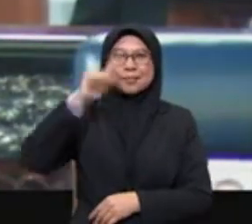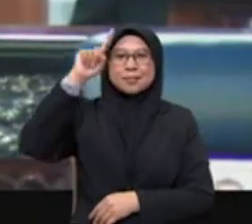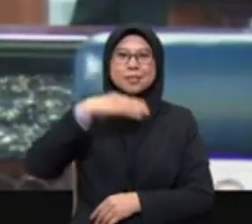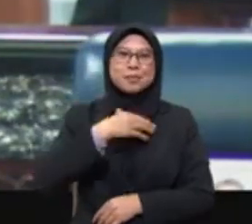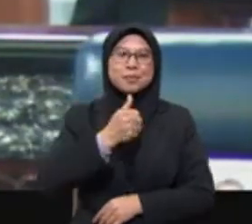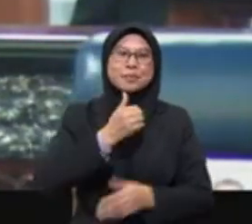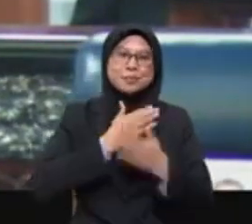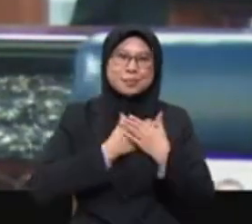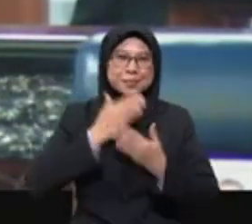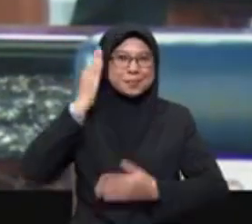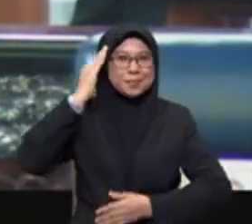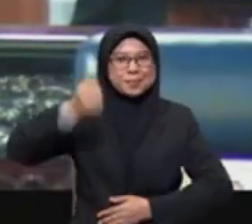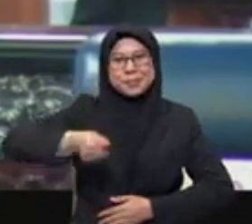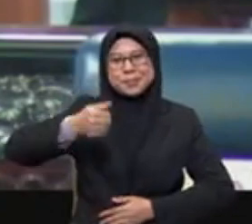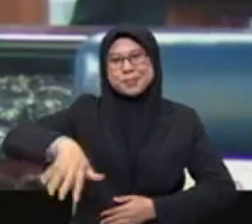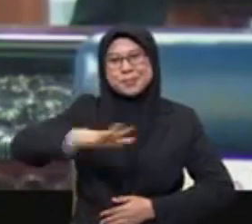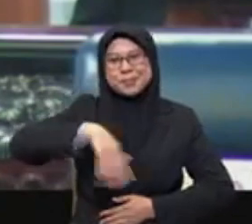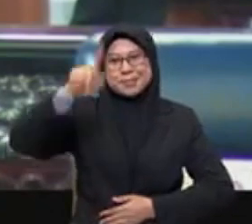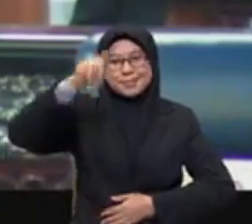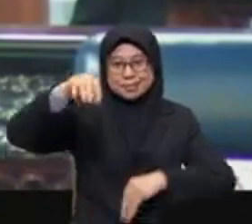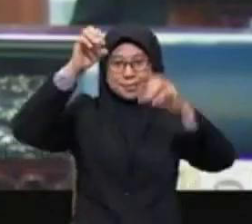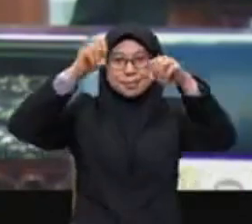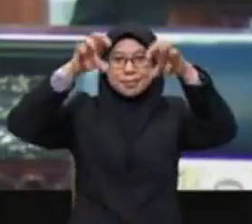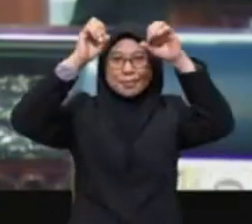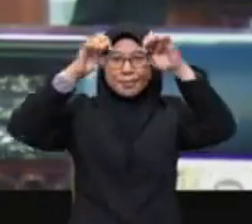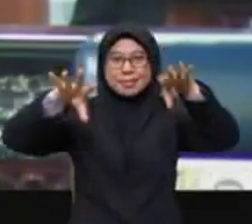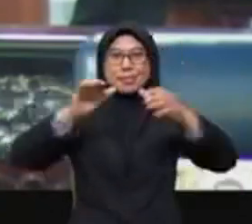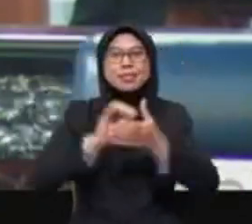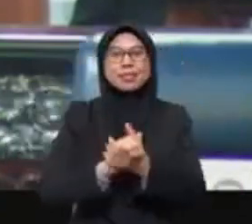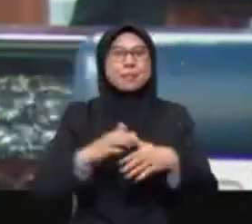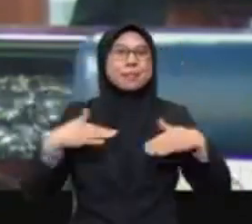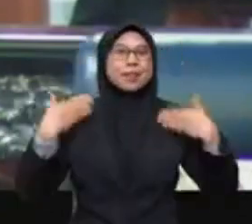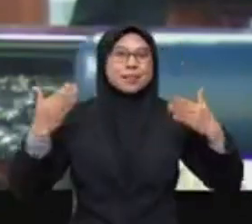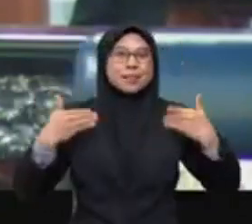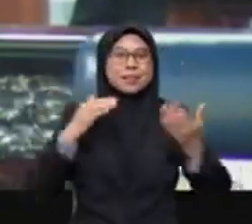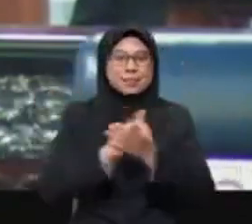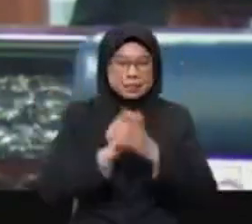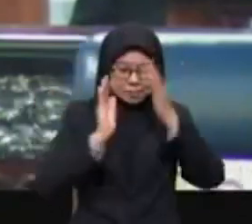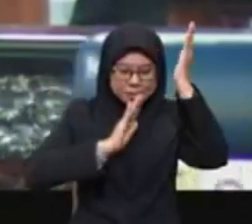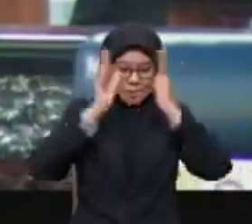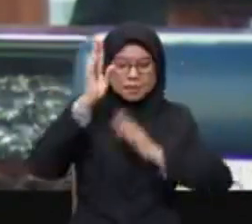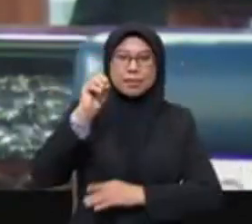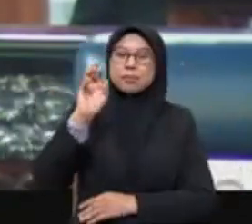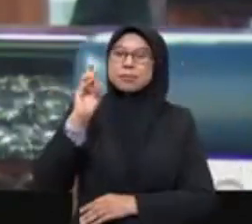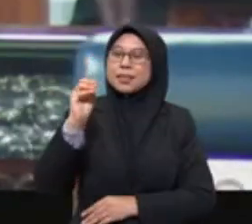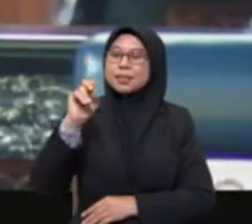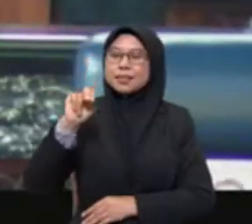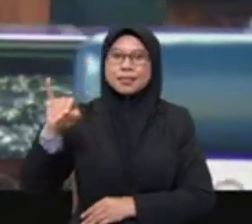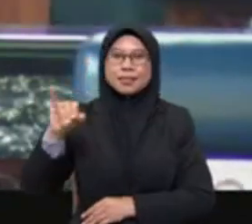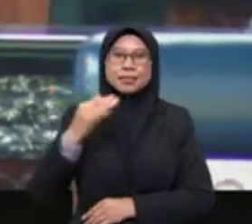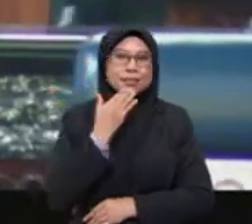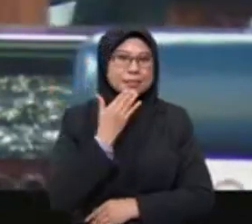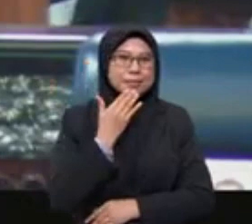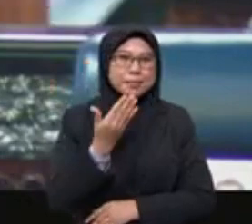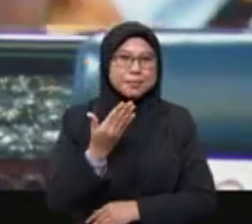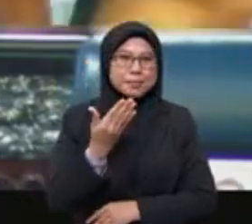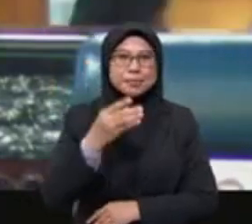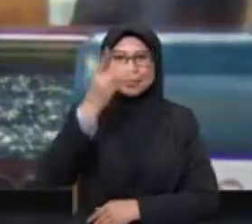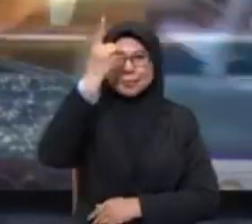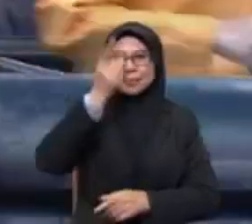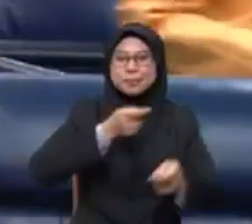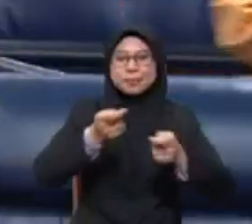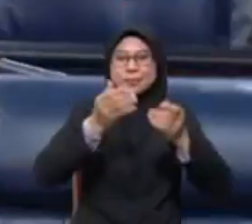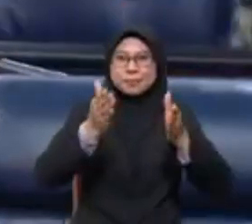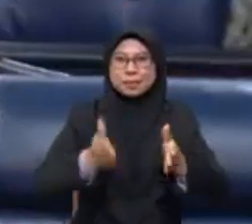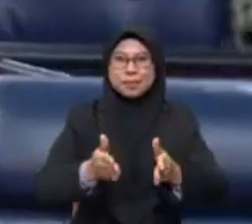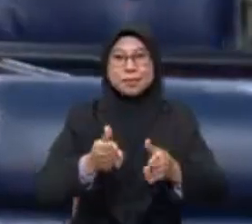Bismillahirrahmanirrahim. Assalamualaikum warahmatullahi wabarakatuh. Salam sejahtera dan salam Malaysia Madani. Terima kasih Datuk Speaker